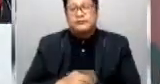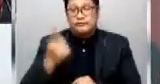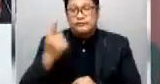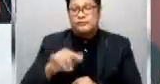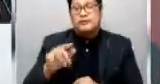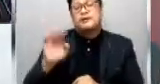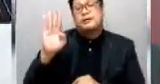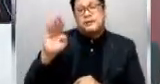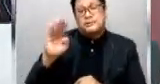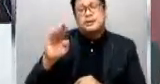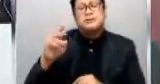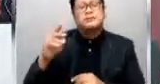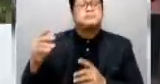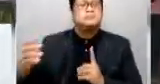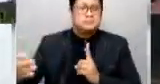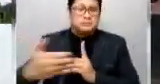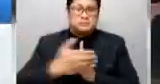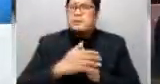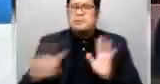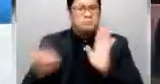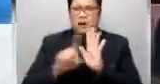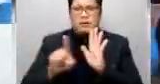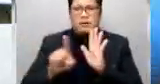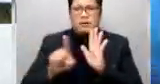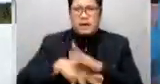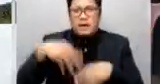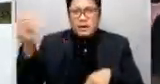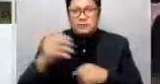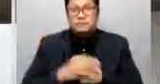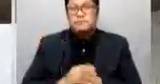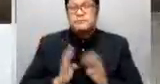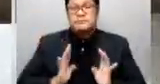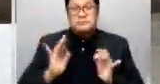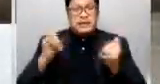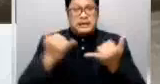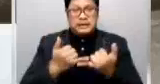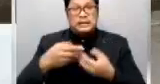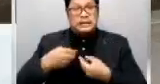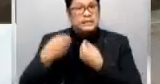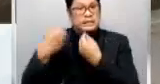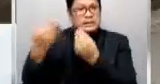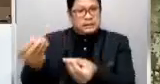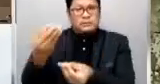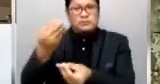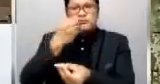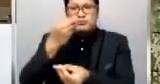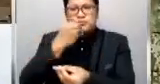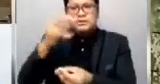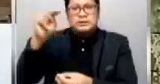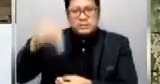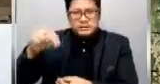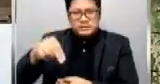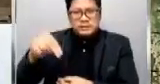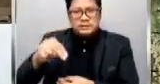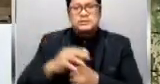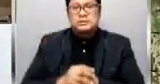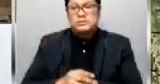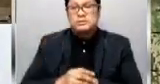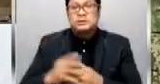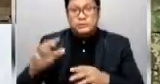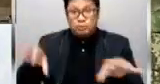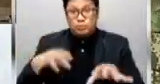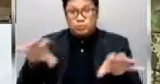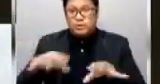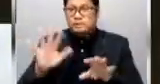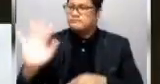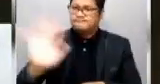bawal lumabas ang mga residente. Ang barangay ang magbibigay ng pagkain at mga pangangailangan. Ang mga may trabaho, ni muna pwede